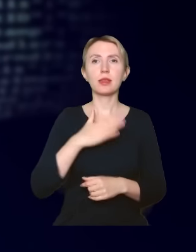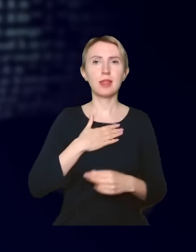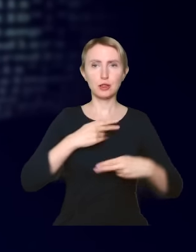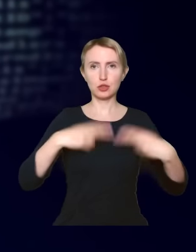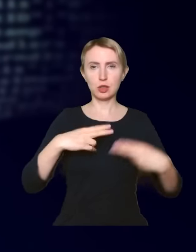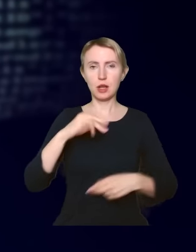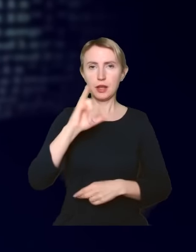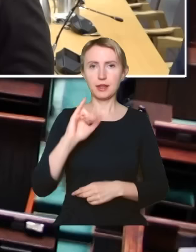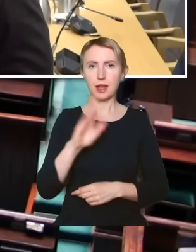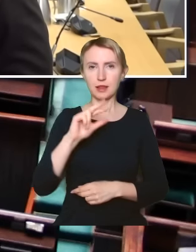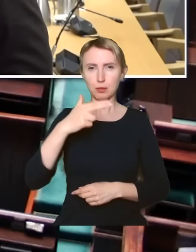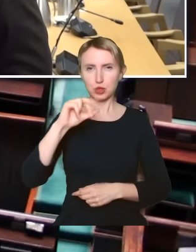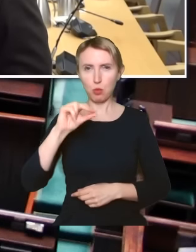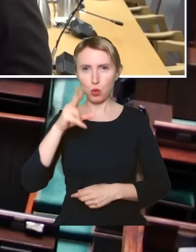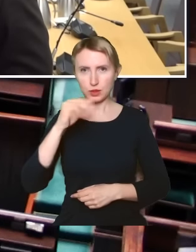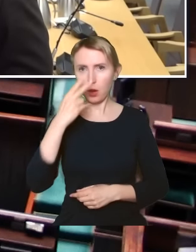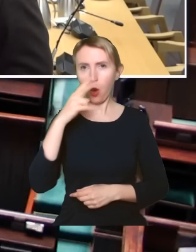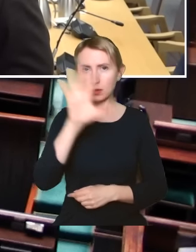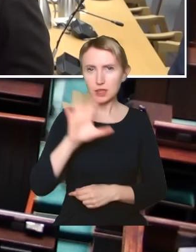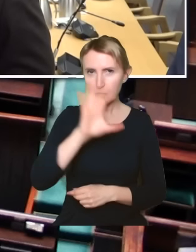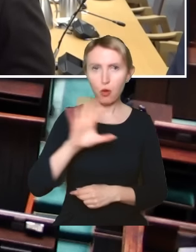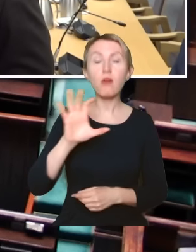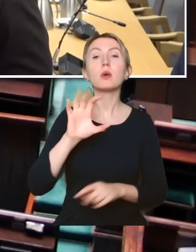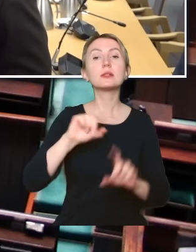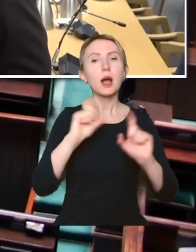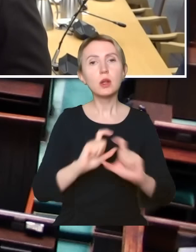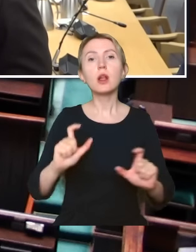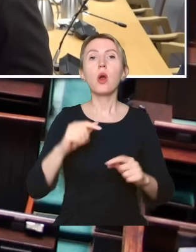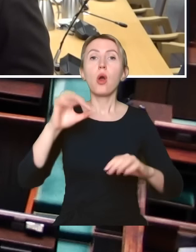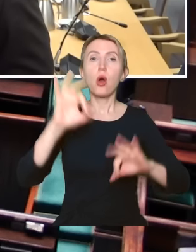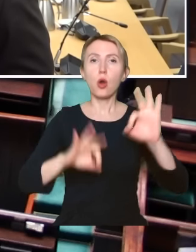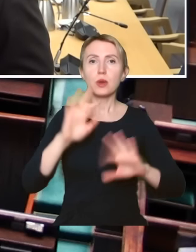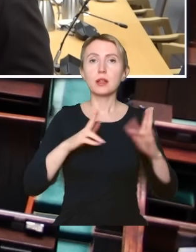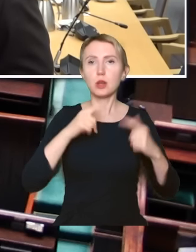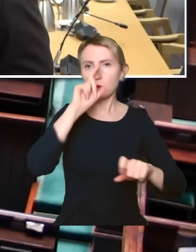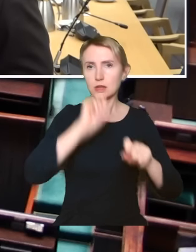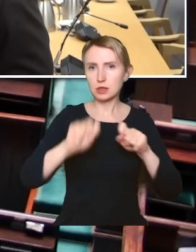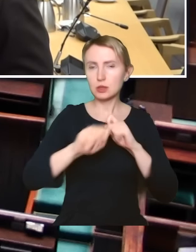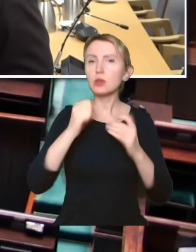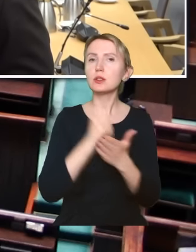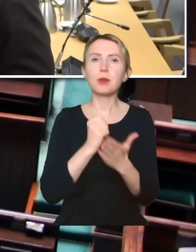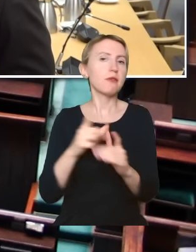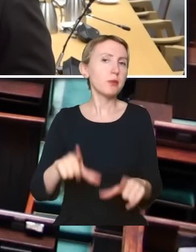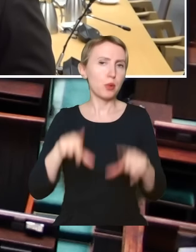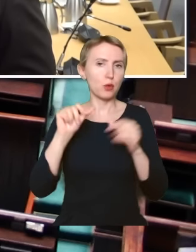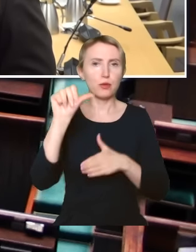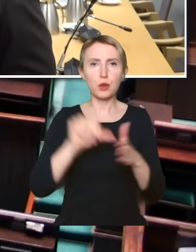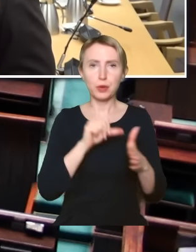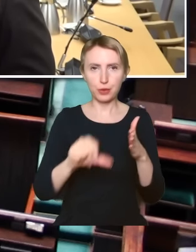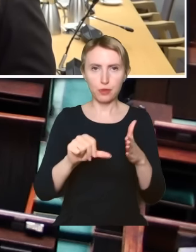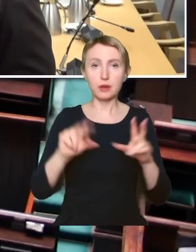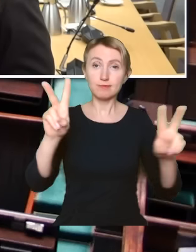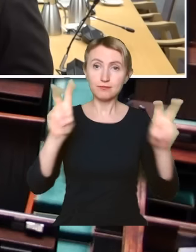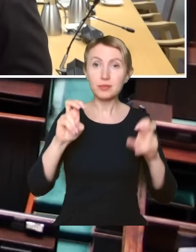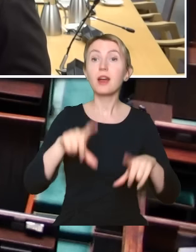reporter Jan Przemyłski, który obserwował na bieżąco obrady Komisji Śledczej do spraw wyborów kopertowych, tak zwanych